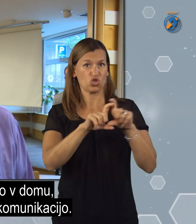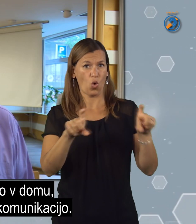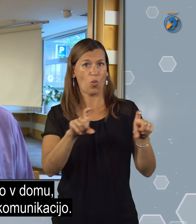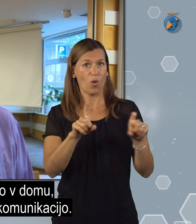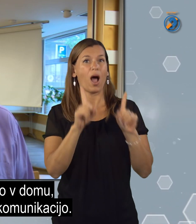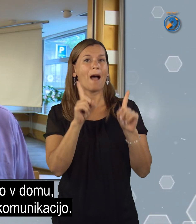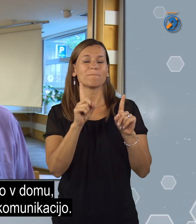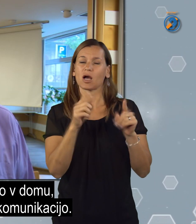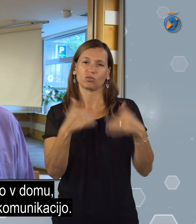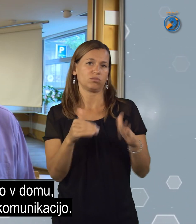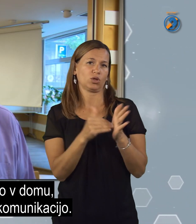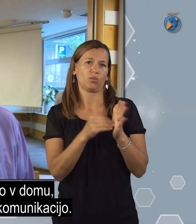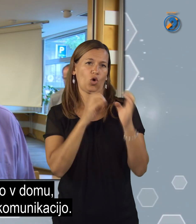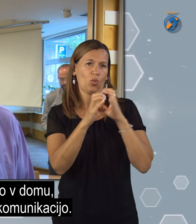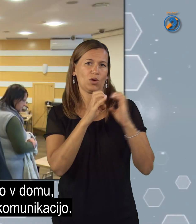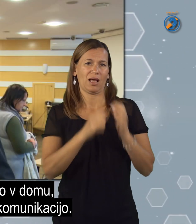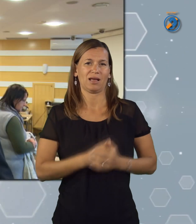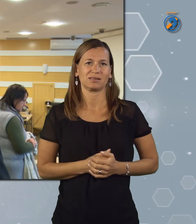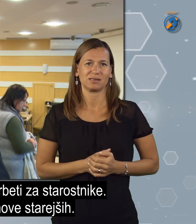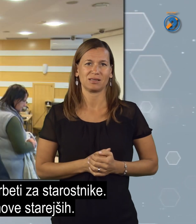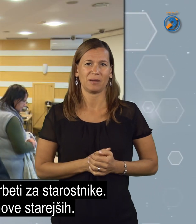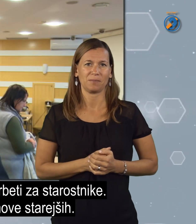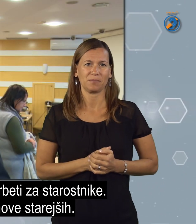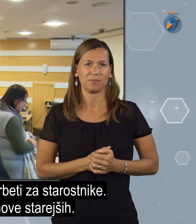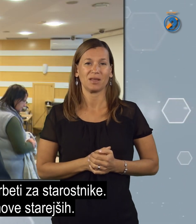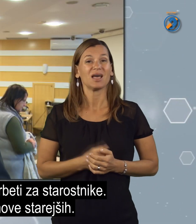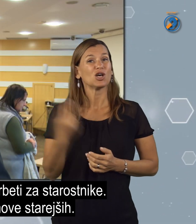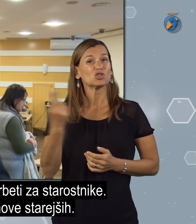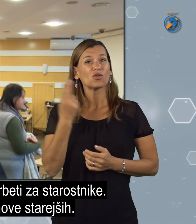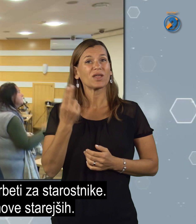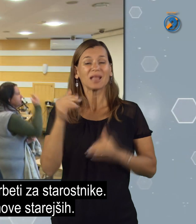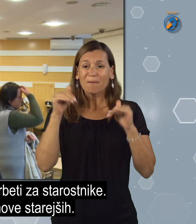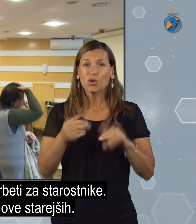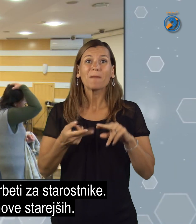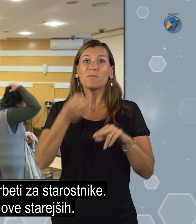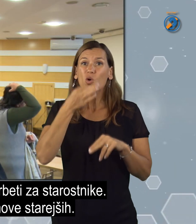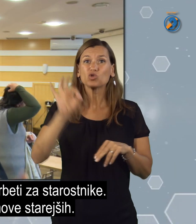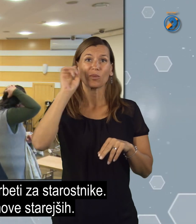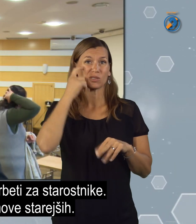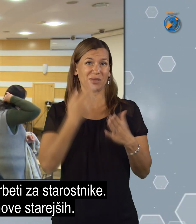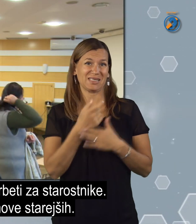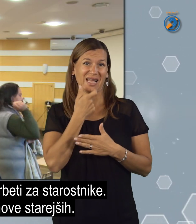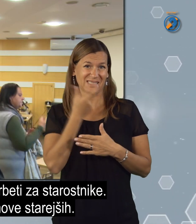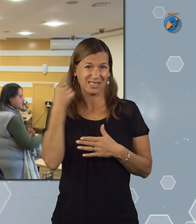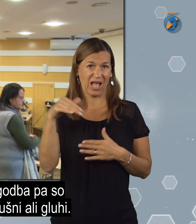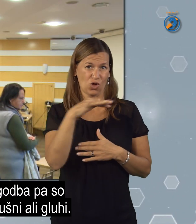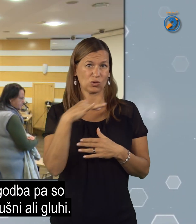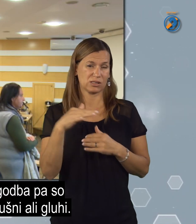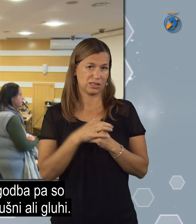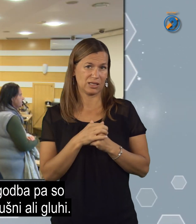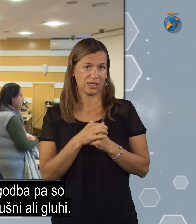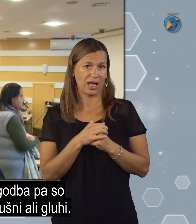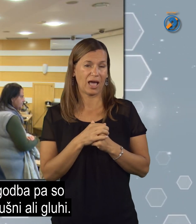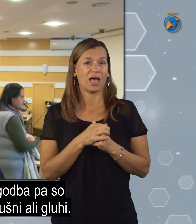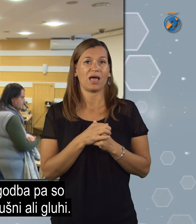rekel, neko komunikacijo. Moramo Slovenija oziroma država mora poskrbeti za starostnike, ne? Se pravi za dome starejših.